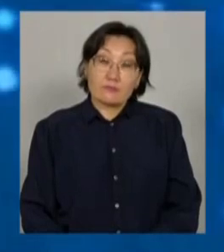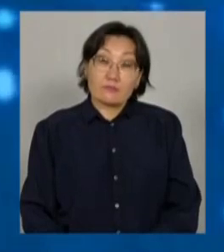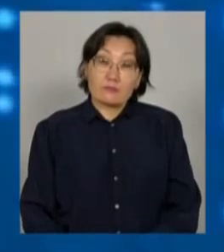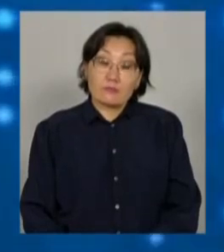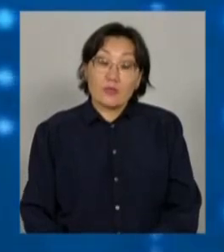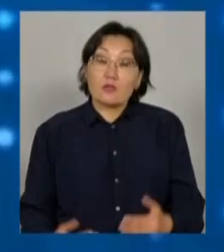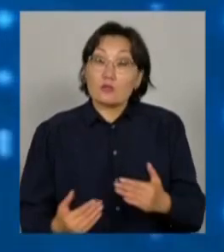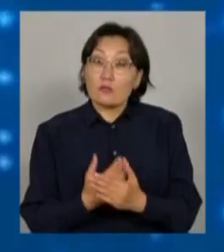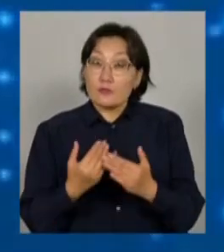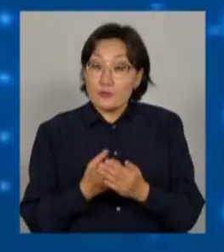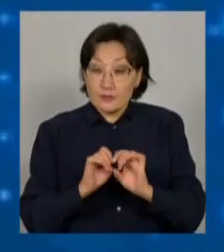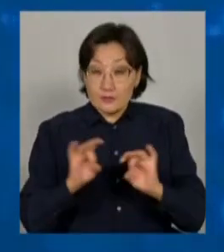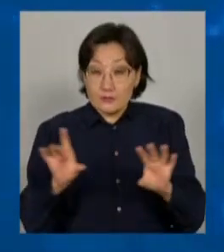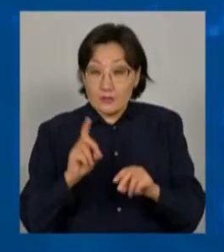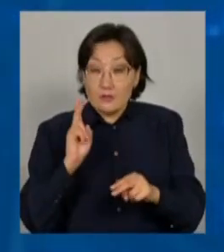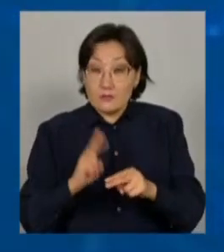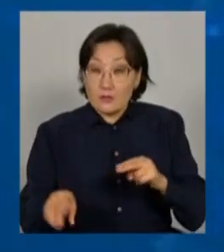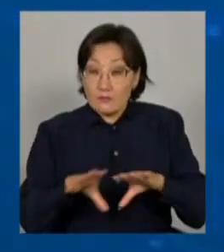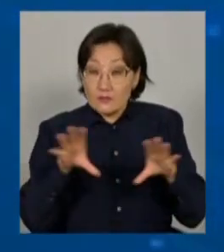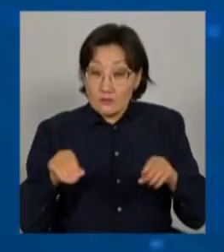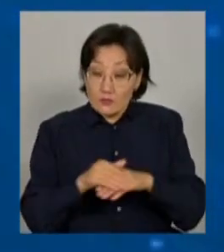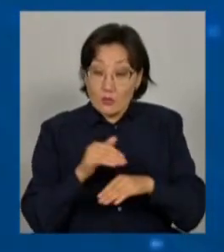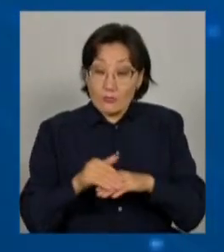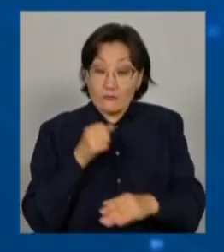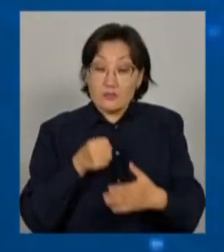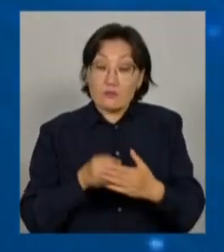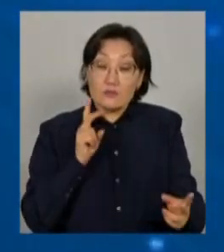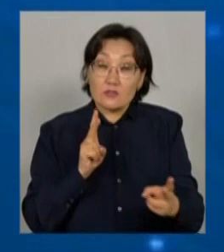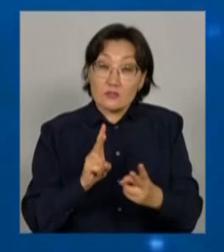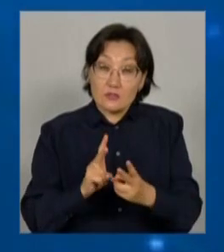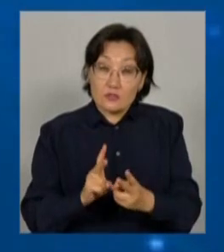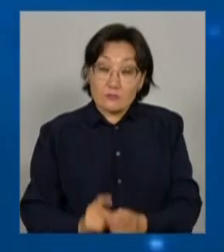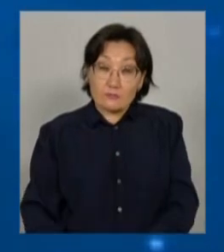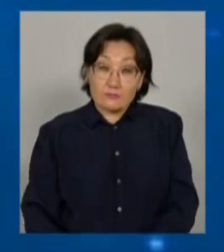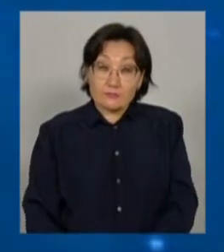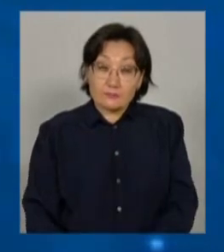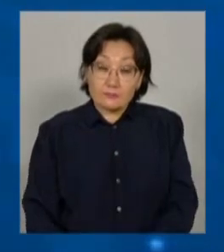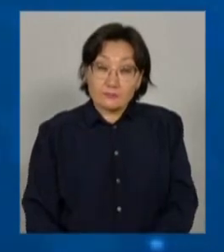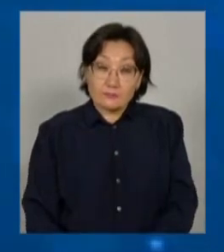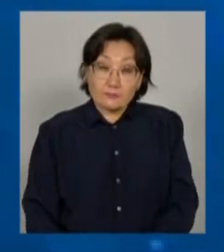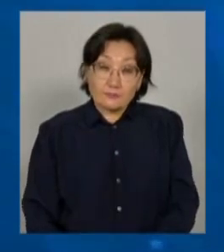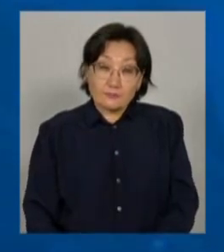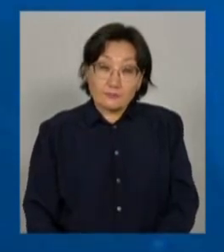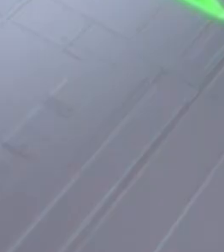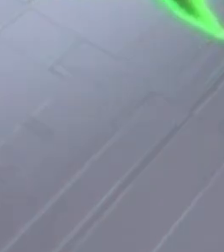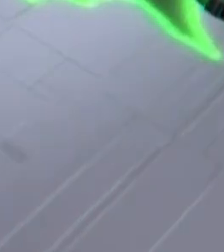Это все новости к данному часу. Более подробно о событиях дня смотрите в итоговом выпуске новостей в 19:30. Оставайтесь с нами.